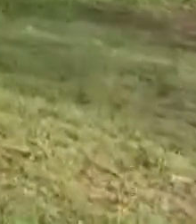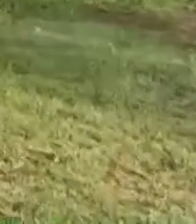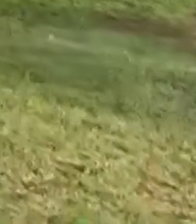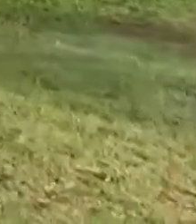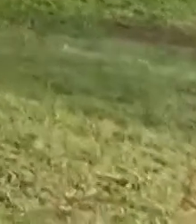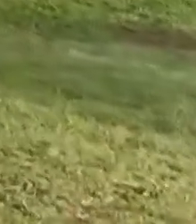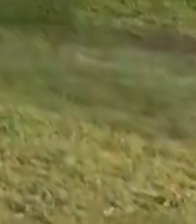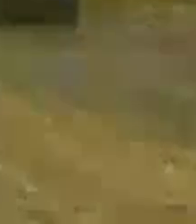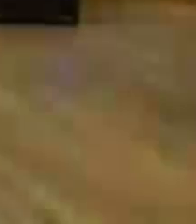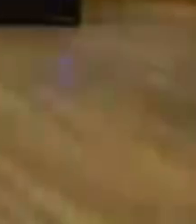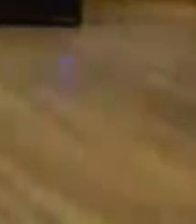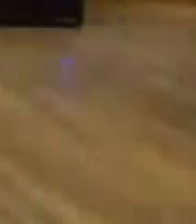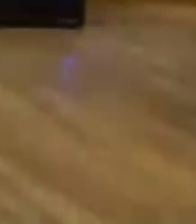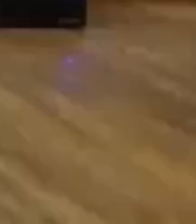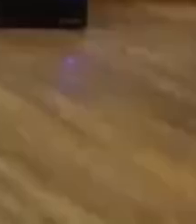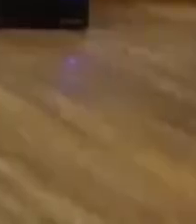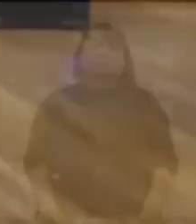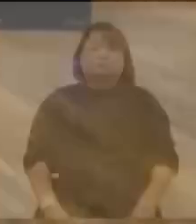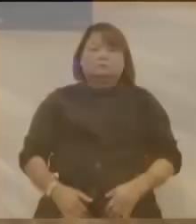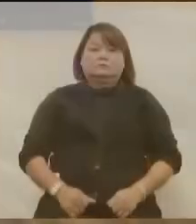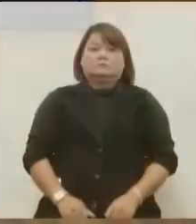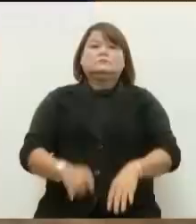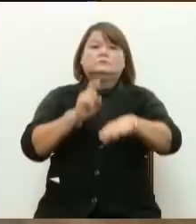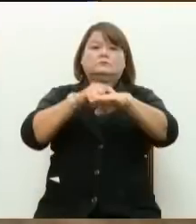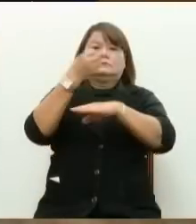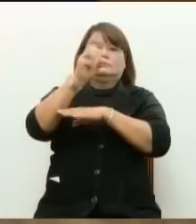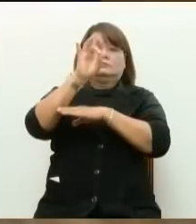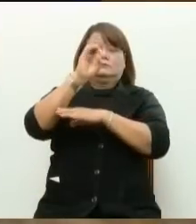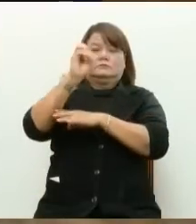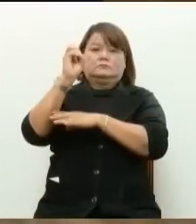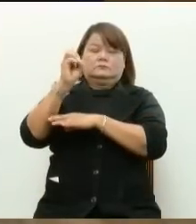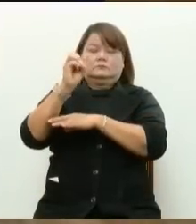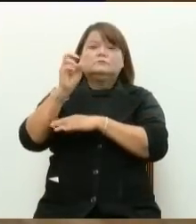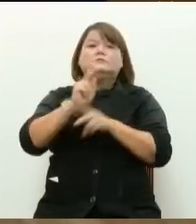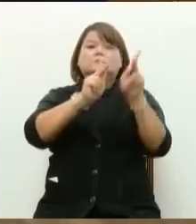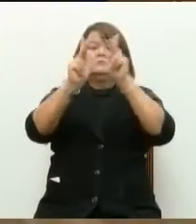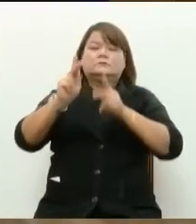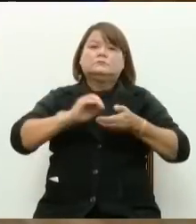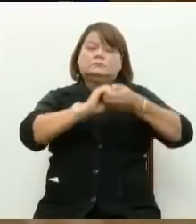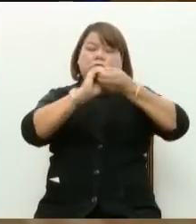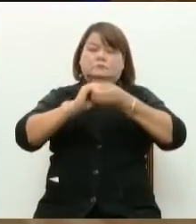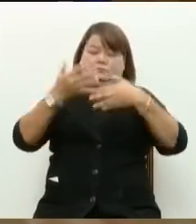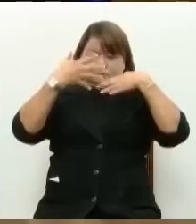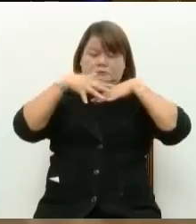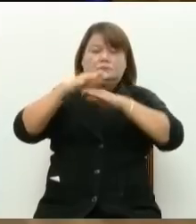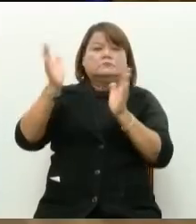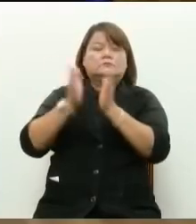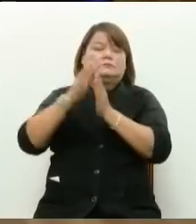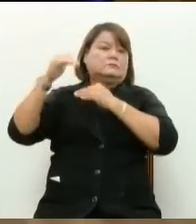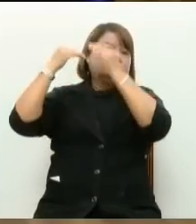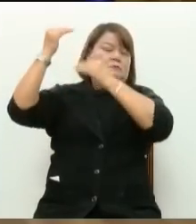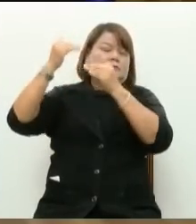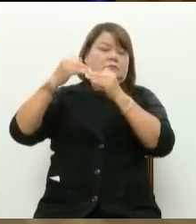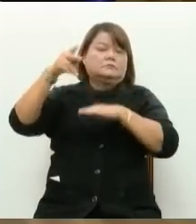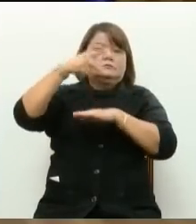เวลา 18:00 น.กิจกรรมสัมพันธ์เ ครือข่ายร่วมพัฒนาเขตพื้นที่การศึกษ